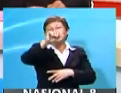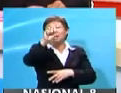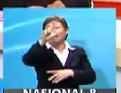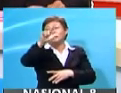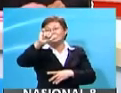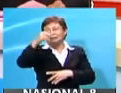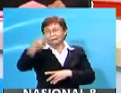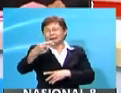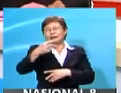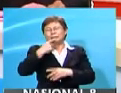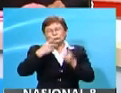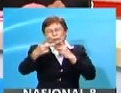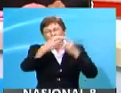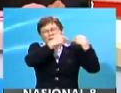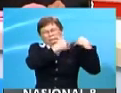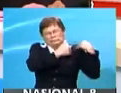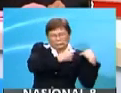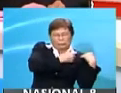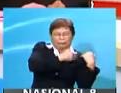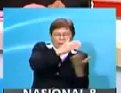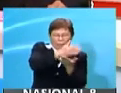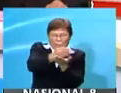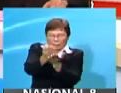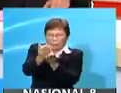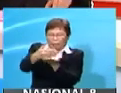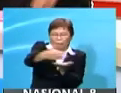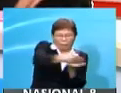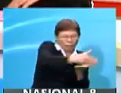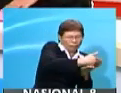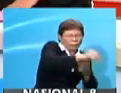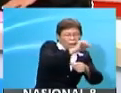tugas berat itu memerlukan pembahagian kerja